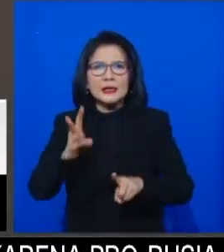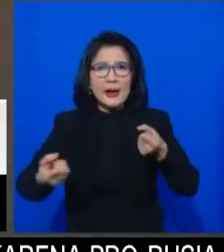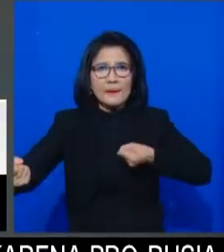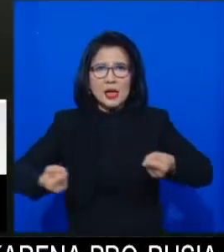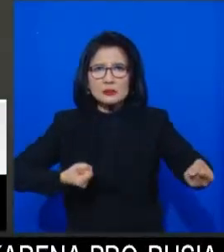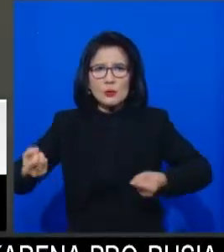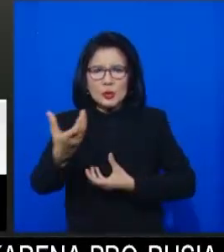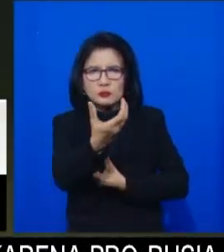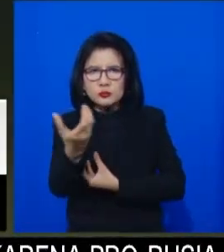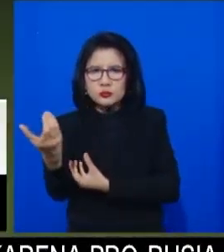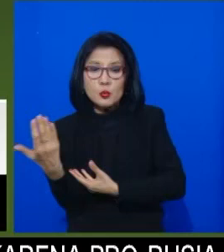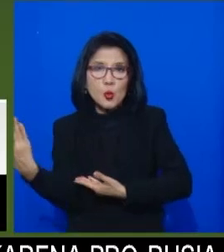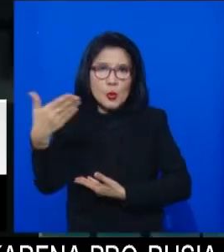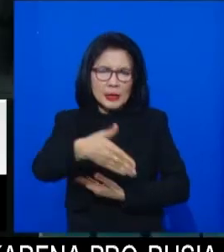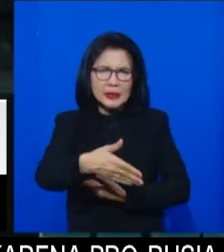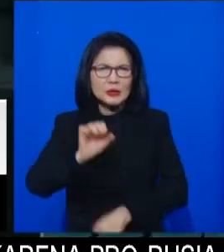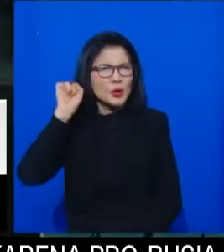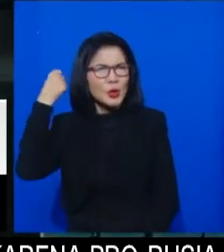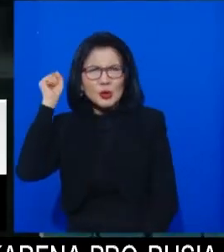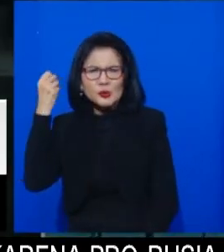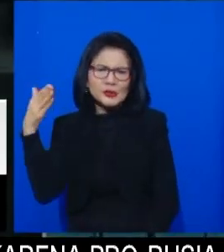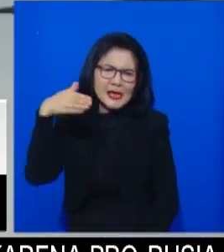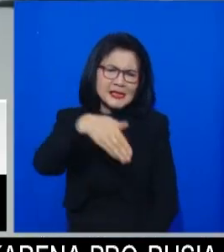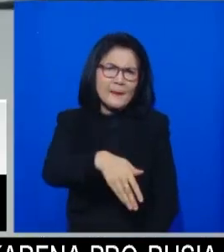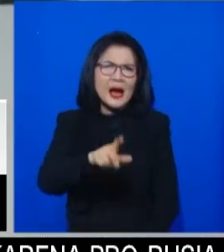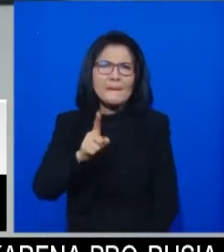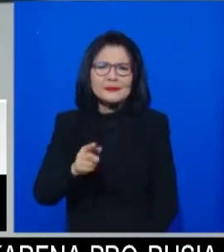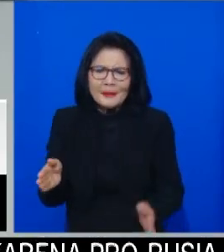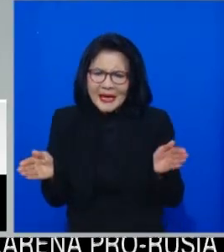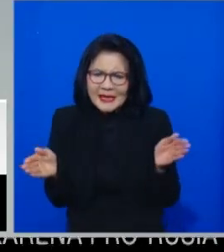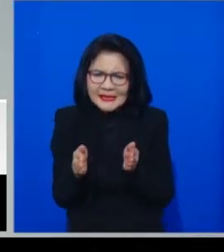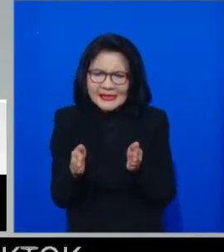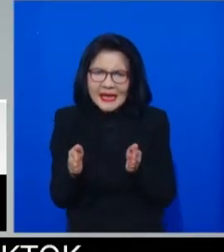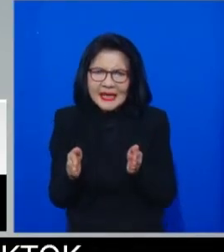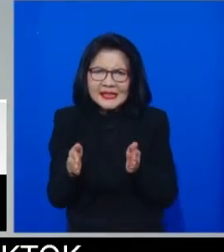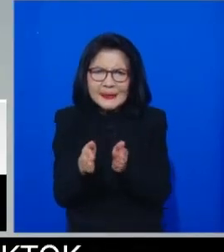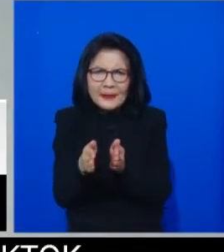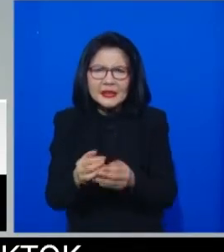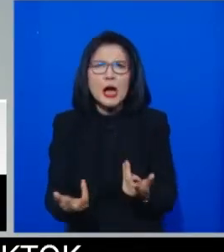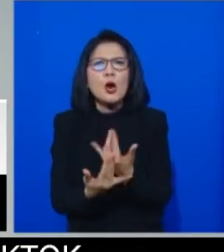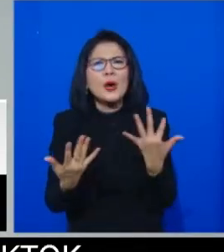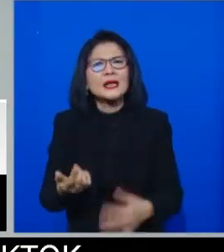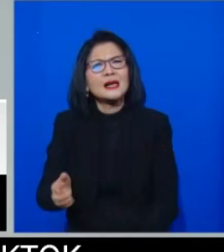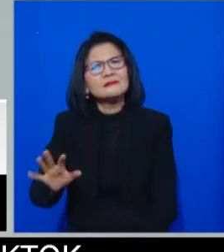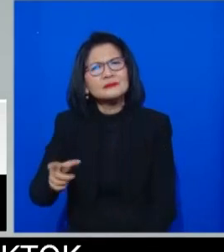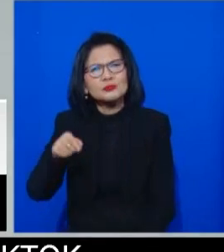pemadam kebakaran yang dikerahkan kesulitan mencapai lokasi kebakaran karena jalan yang sempit. Warga menduga